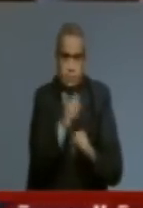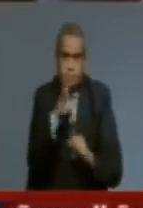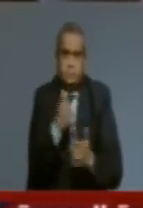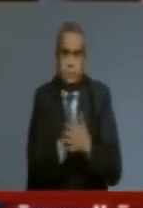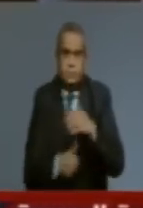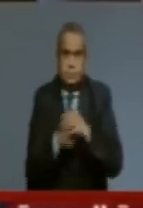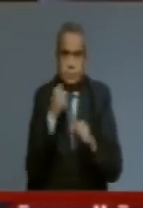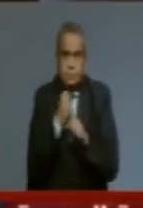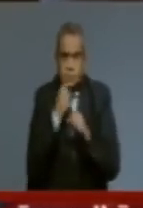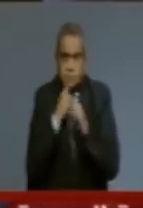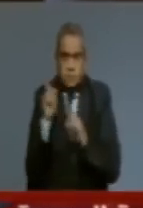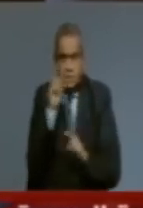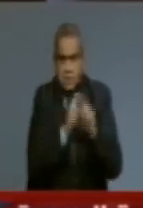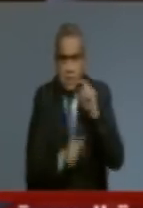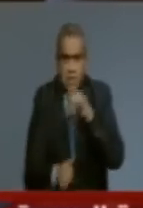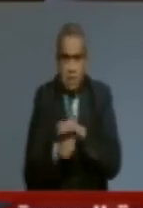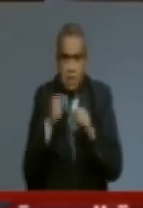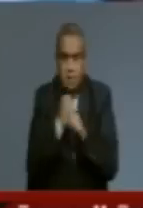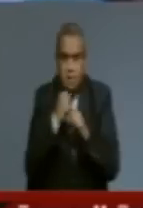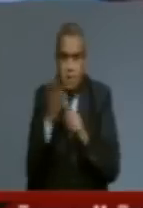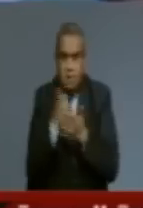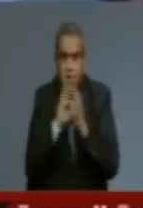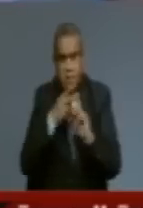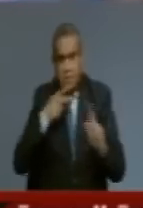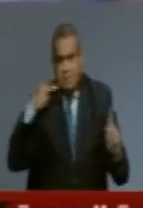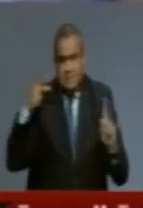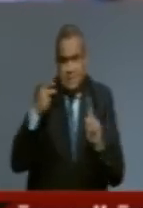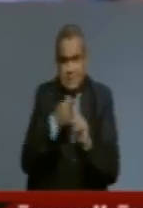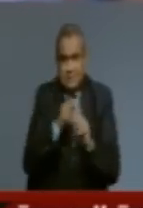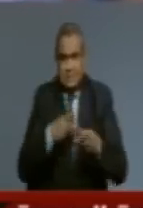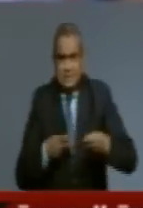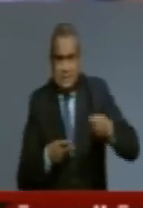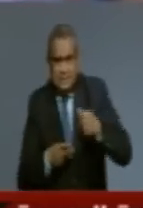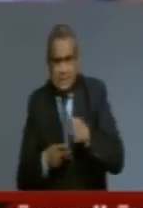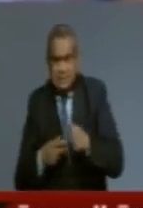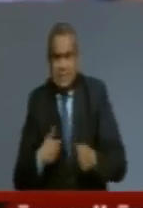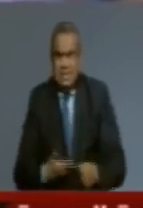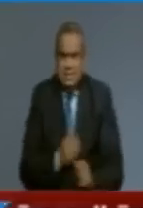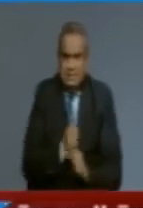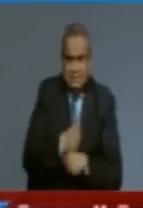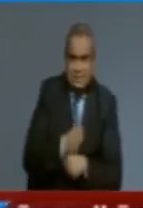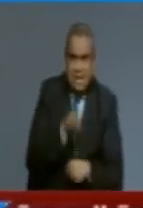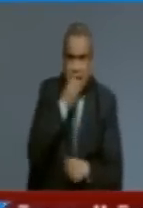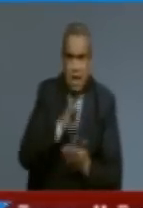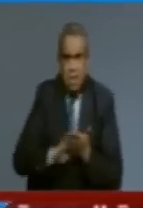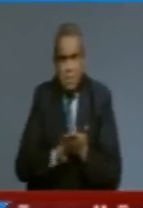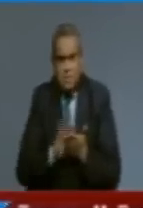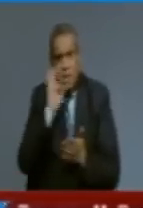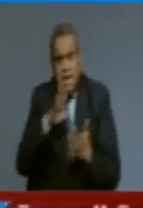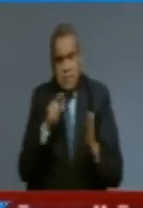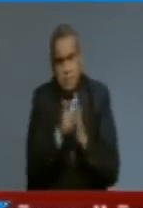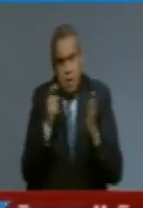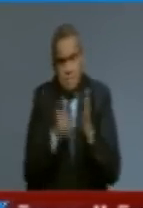والحد من تهديد الجوع والفقر. علينا أن